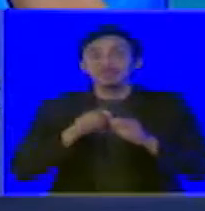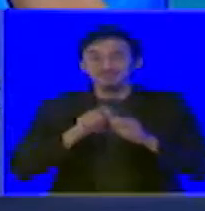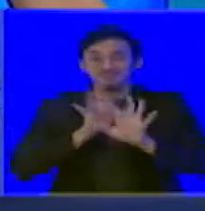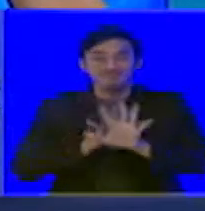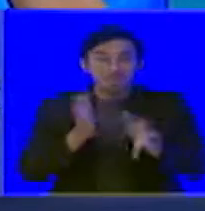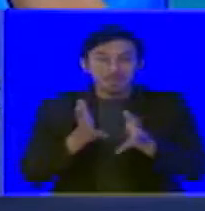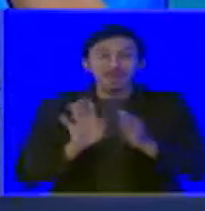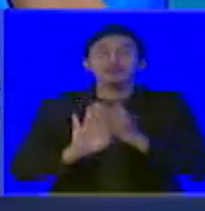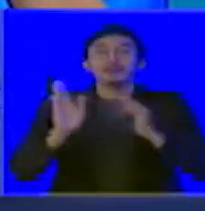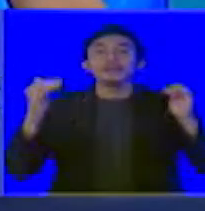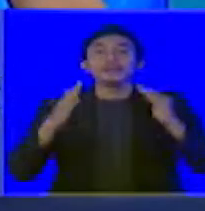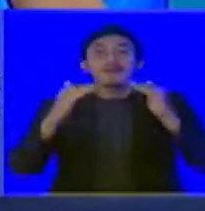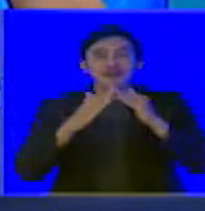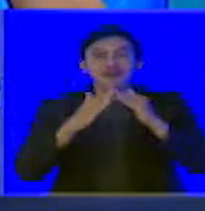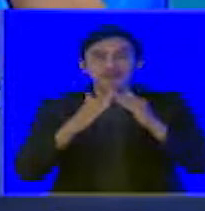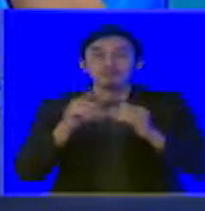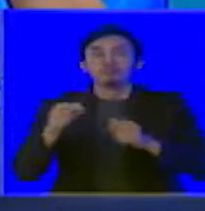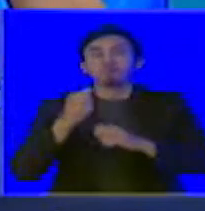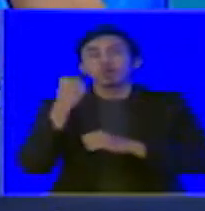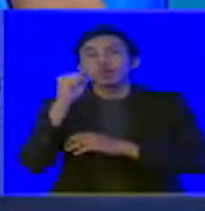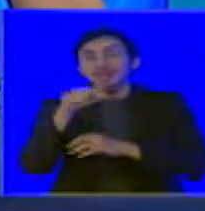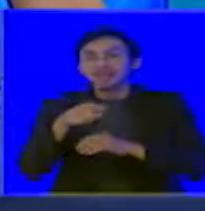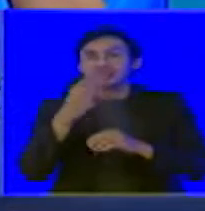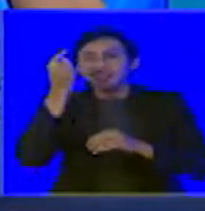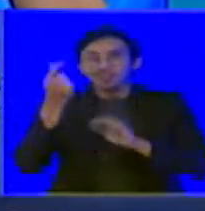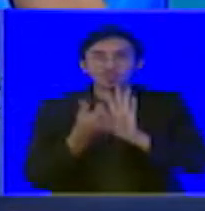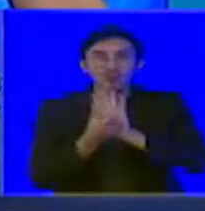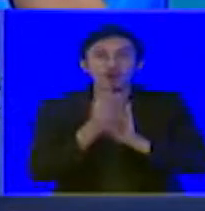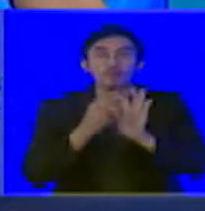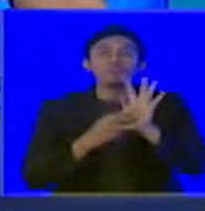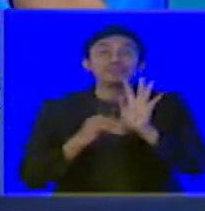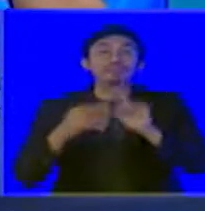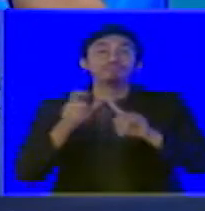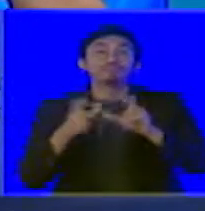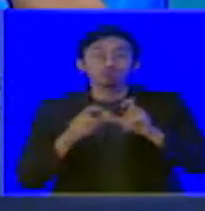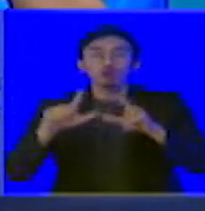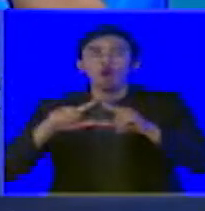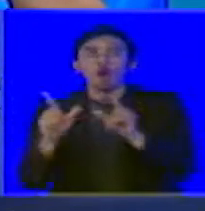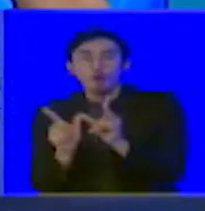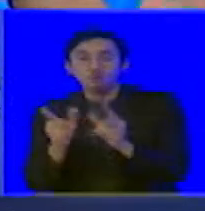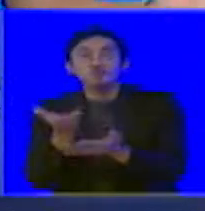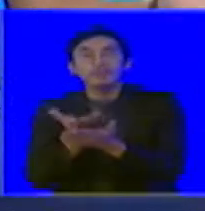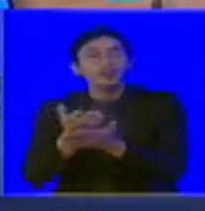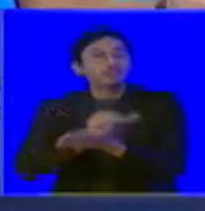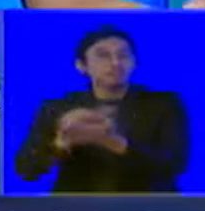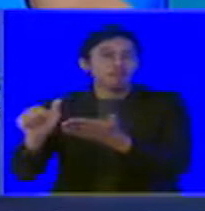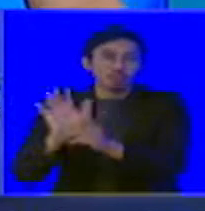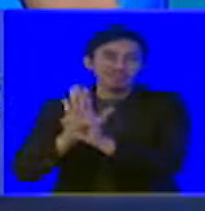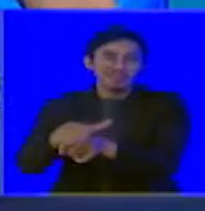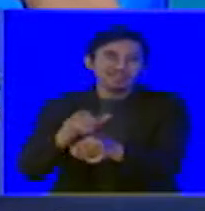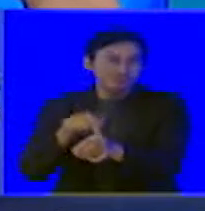kesetaraan terhadap wanita yakni memprotes rencana undang-undang omnibus low the meminta penghapusan diskriminasi terhadap perempuan